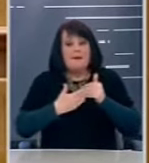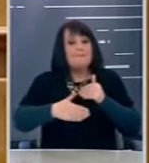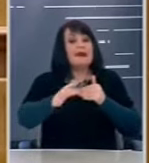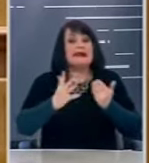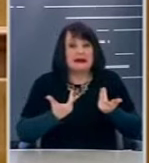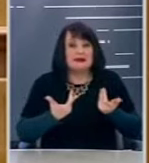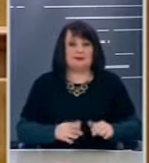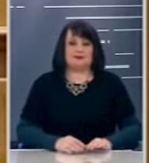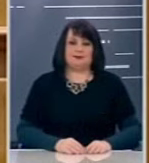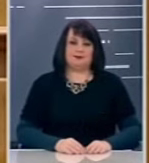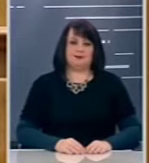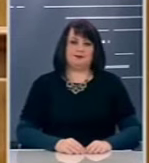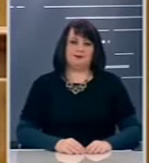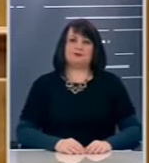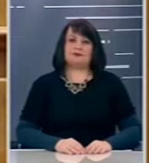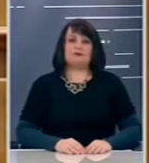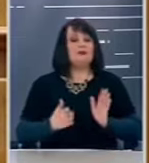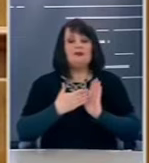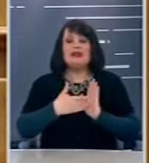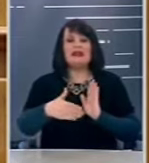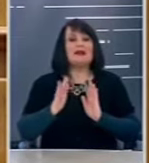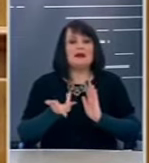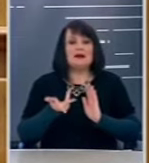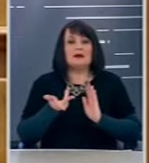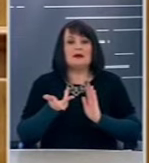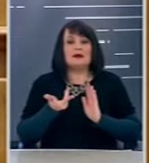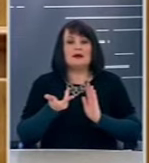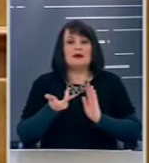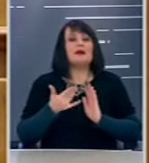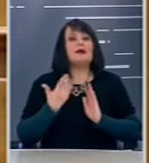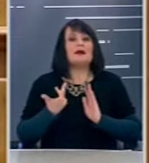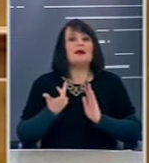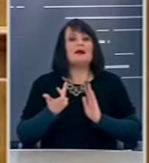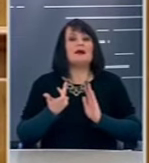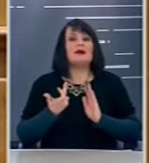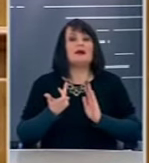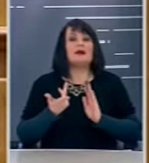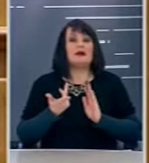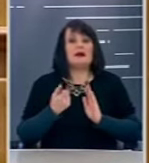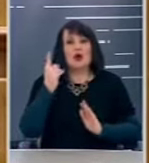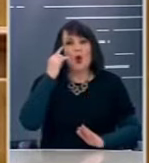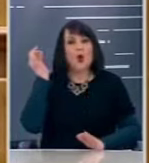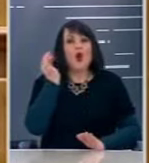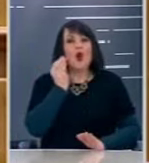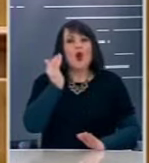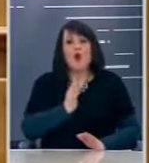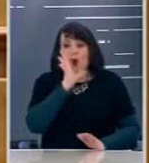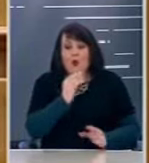Και βρισκόμαστε πλέον σε μια φάση που τον τόνο τον δίνει ο οικονομικός ορθολογισμός και ο